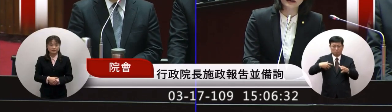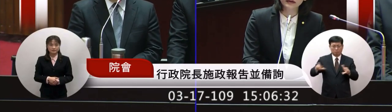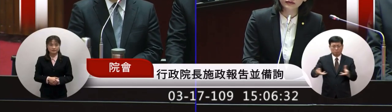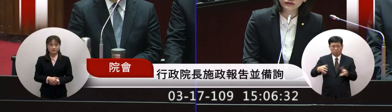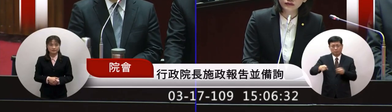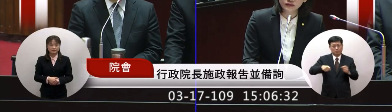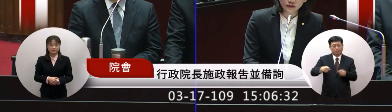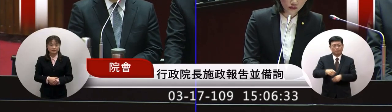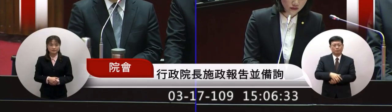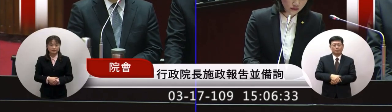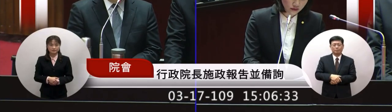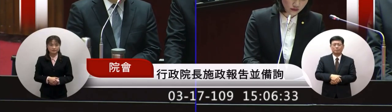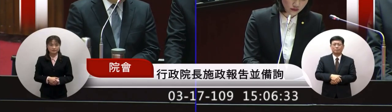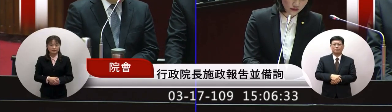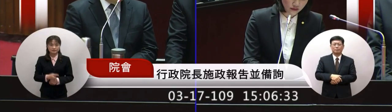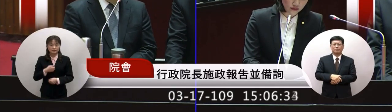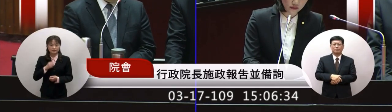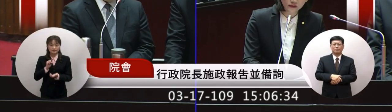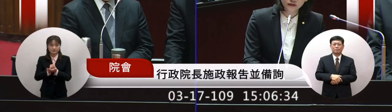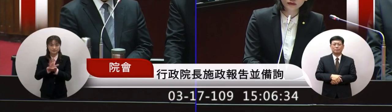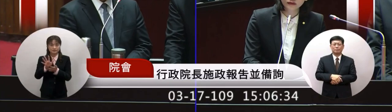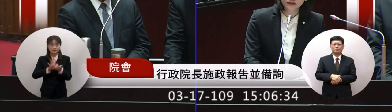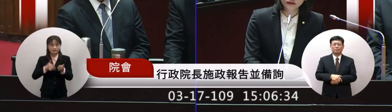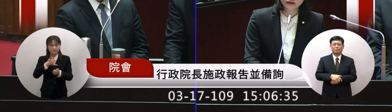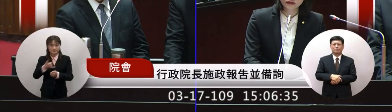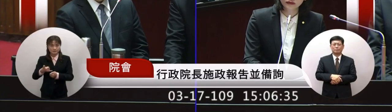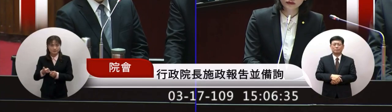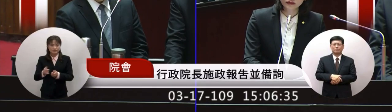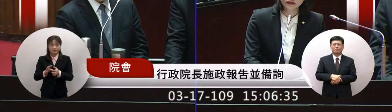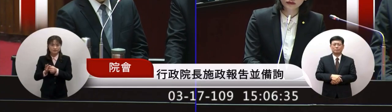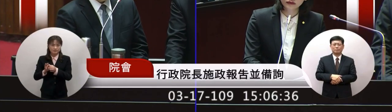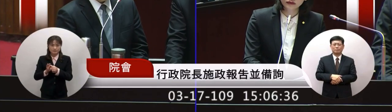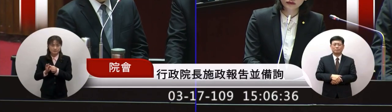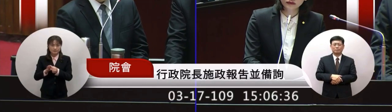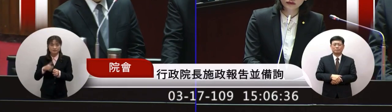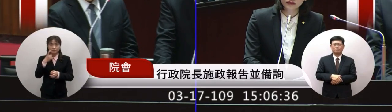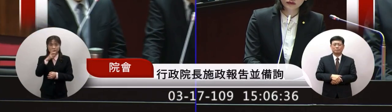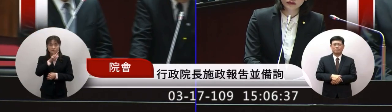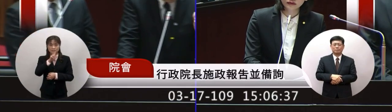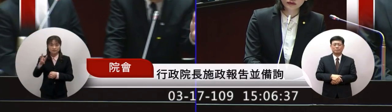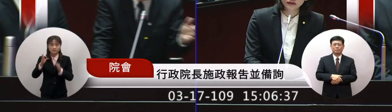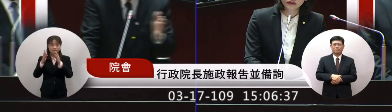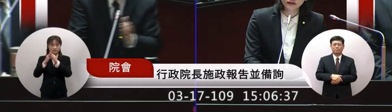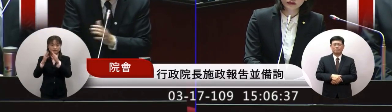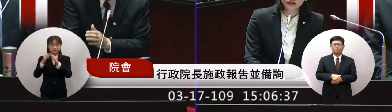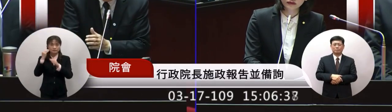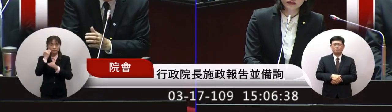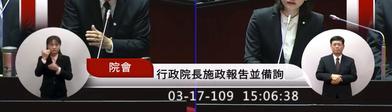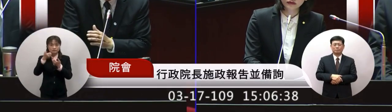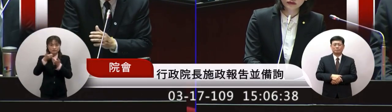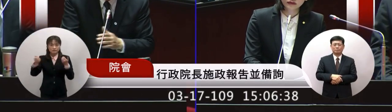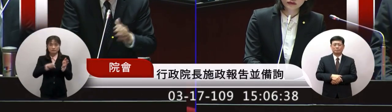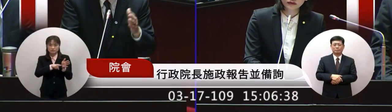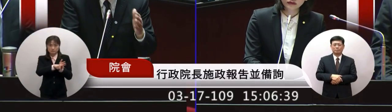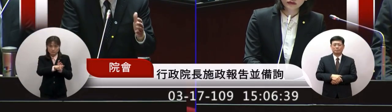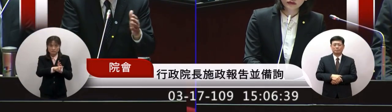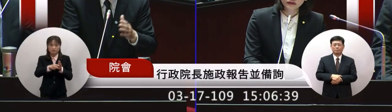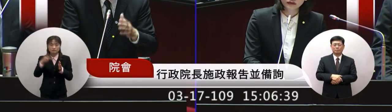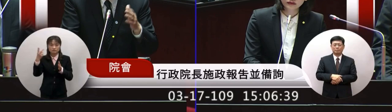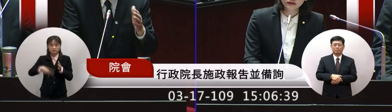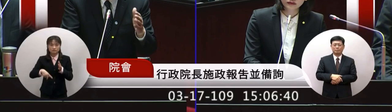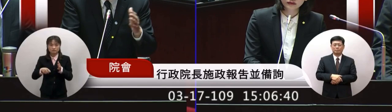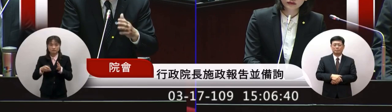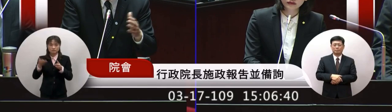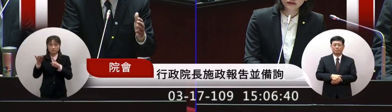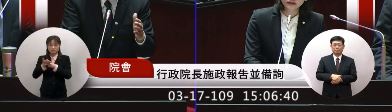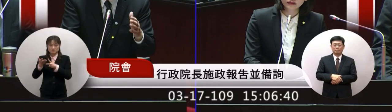发案哦。 跟委员报告哈，大概相关的绿色金融，如果我们区隔成间接金融跟直接金融的话，间接金融大